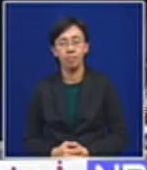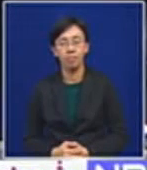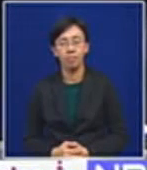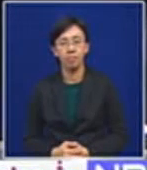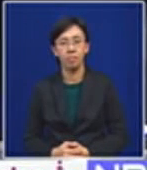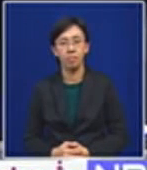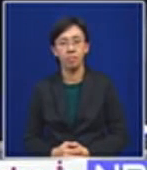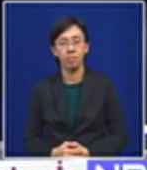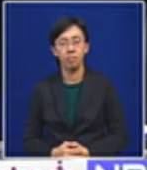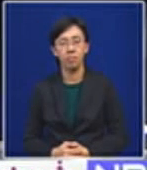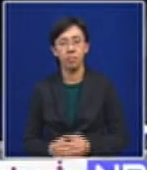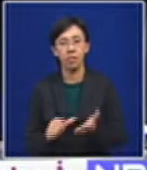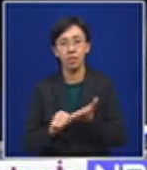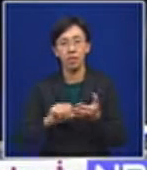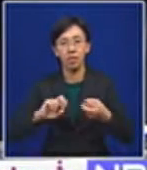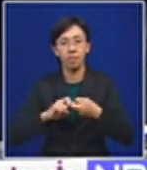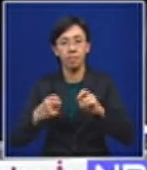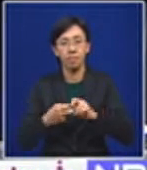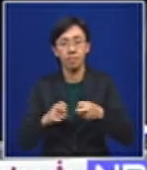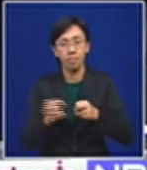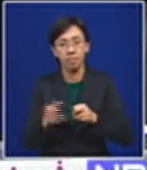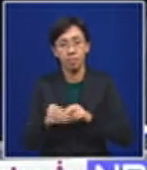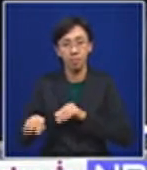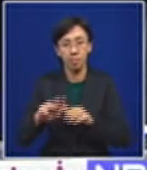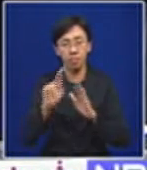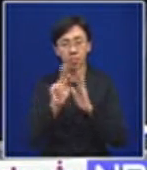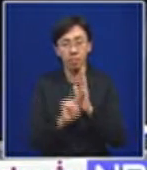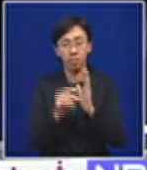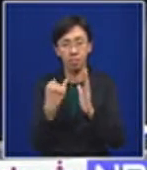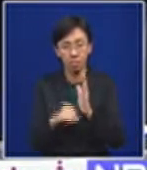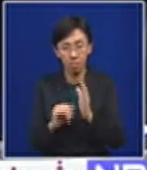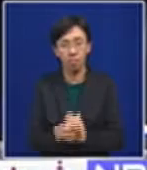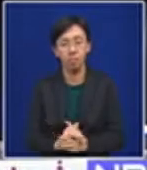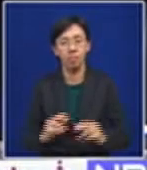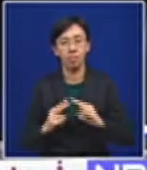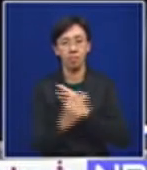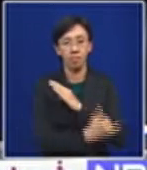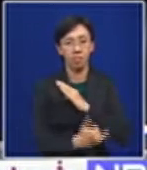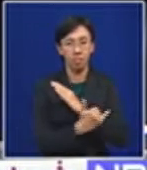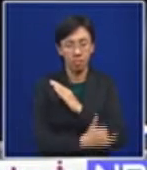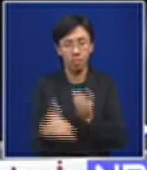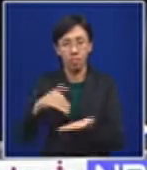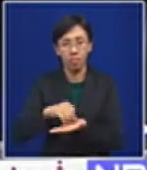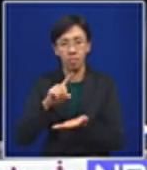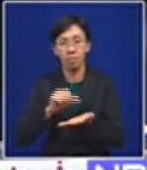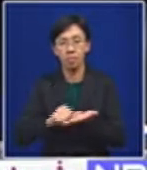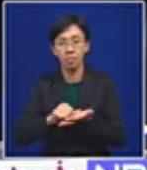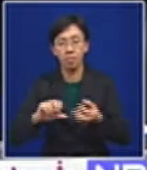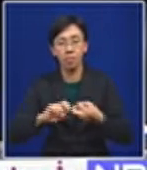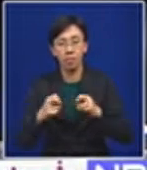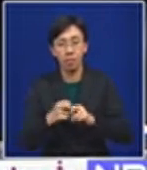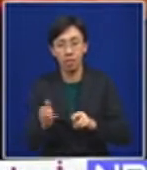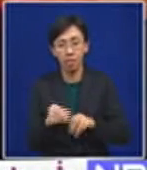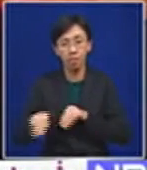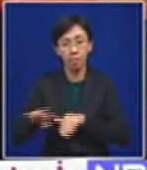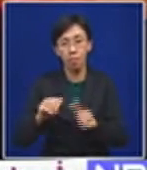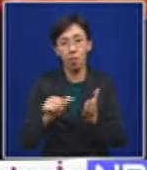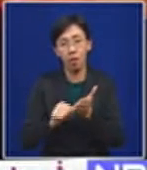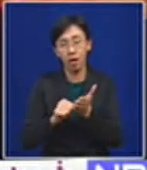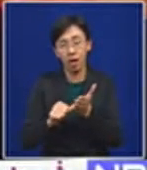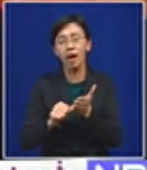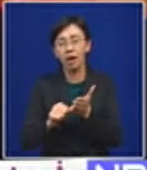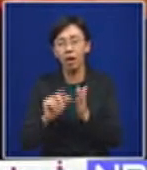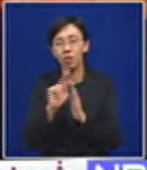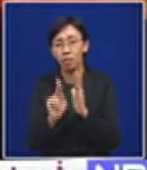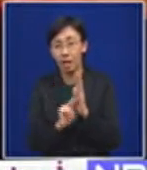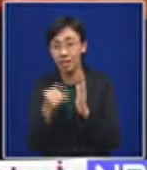ขณะที่การแก้ไขปัญหาการทำประมงผิดกฎหมายครับวันนี้ทางกระทรวงการต่างประเทศและศูนย์บัญชาการปัญหาการทำประมงผิดกฎหมายก็ร่วม